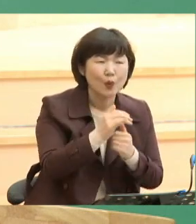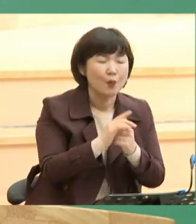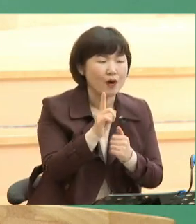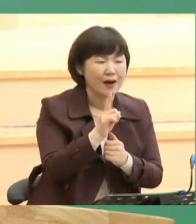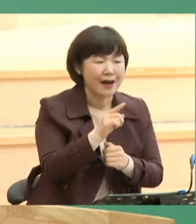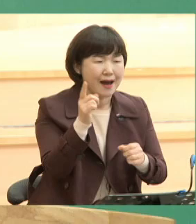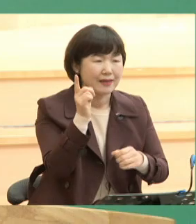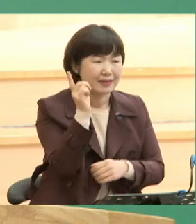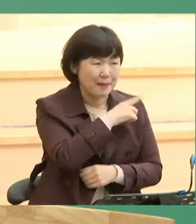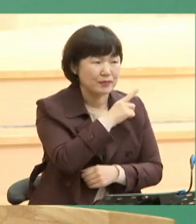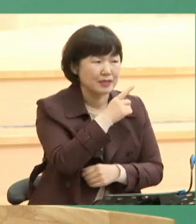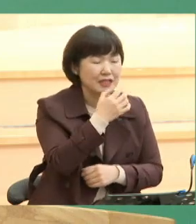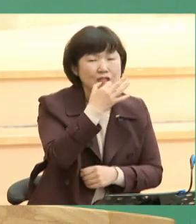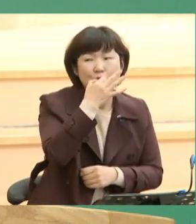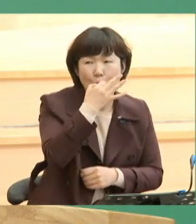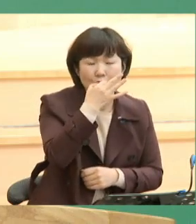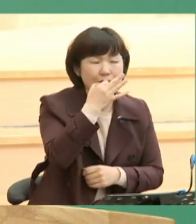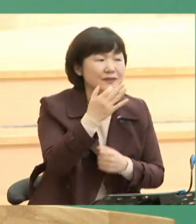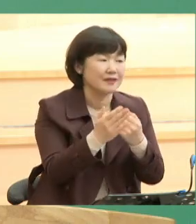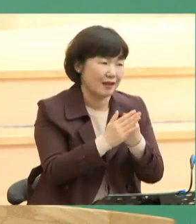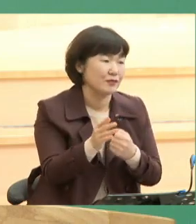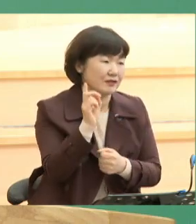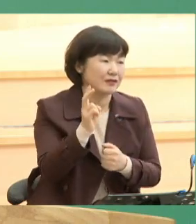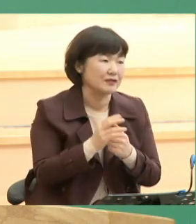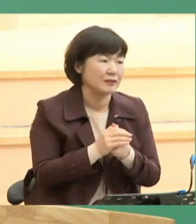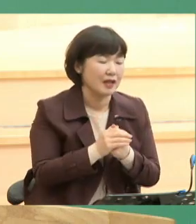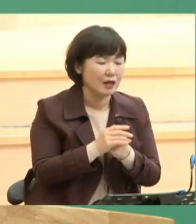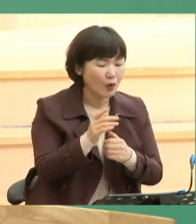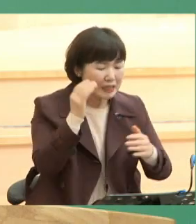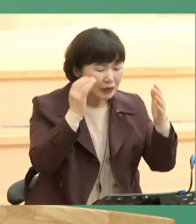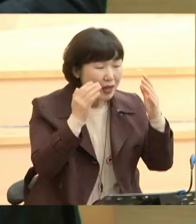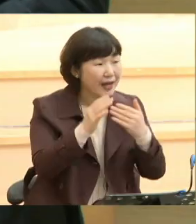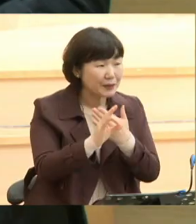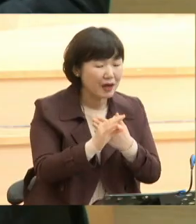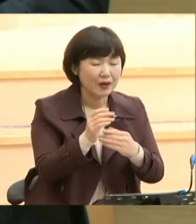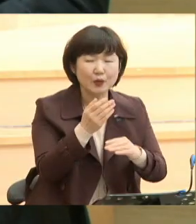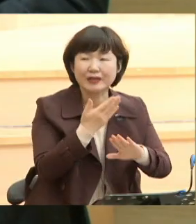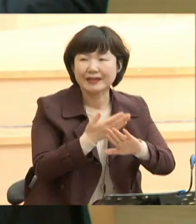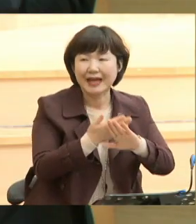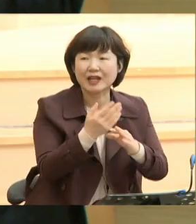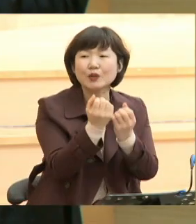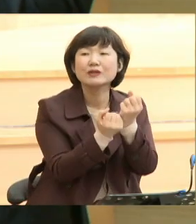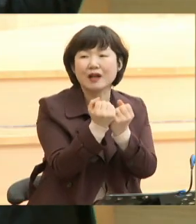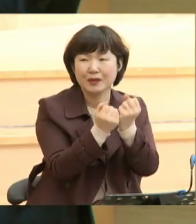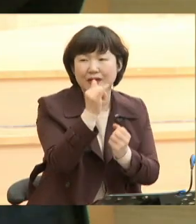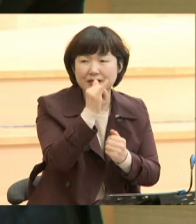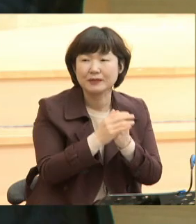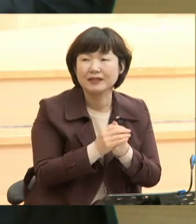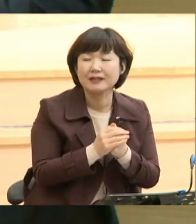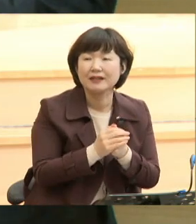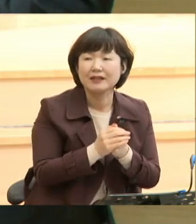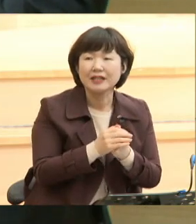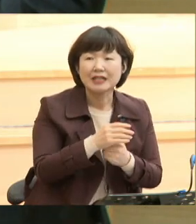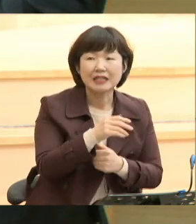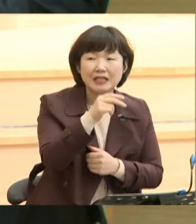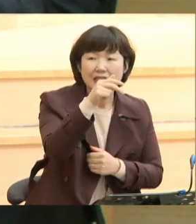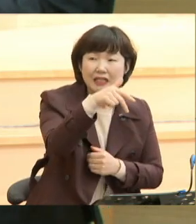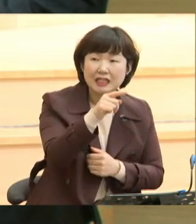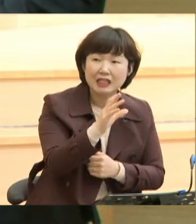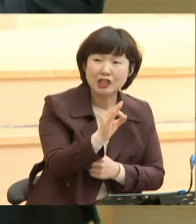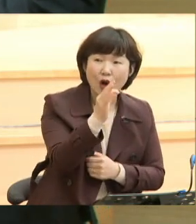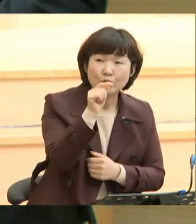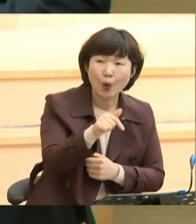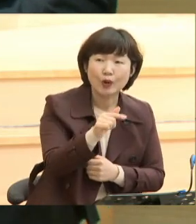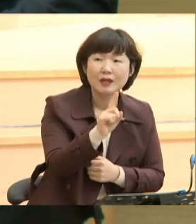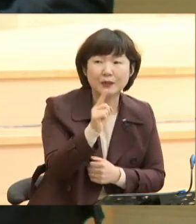얘기하는 거죠 이것도 헷갈릴 까봐 그 다음 절에 보니까 가름 표현을 생명이 나왔습니다 정력을 다른 편으로 설명에 써 여러분 읽어